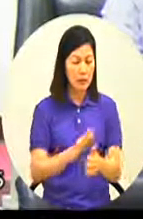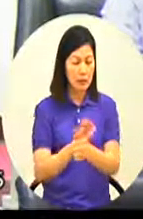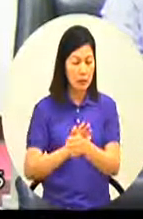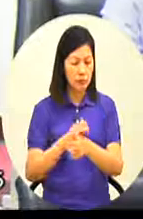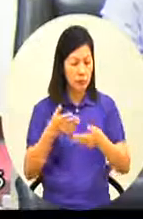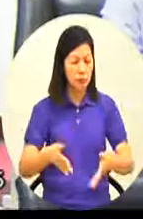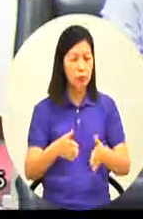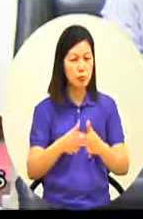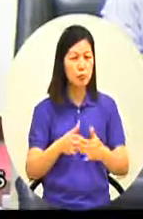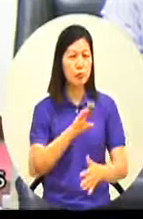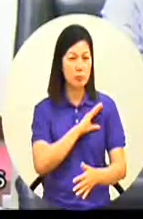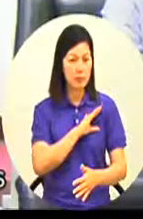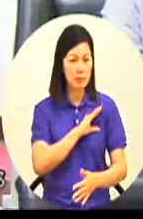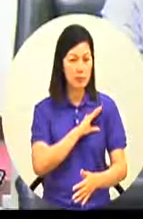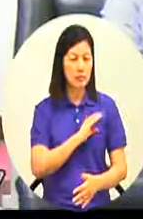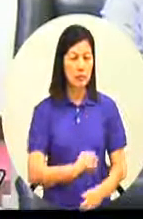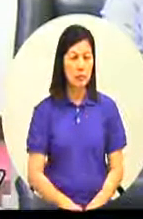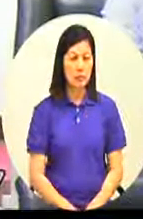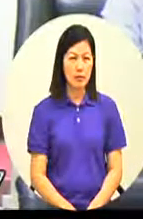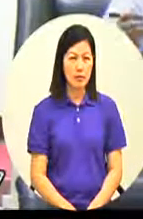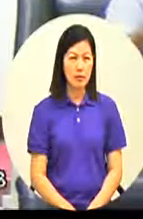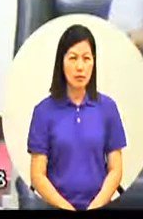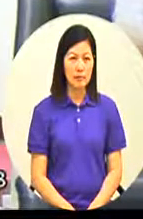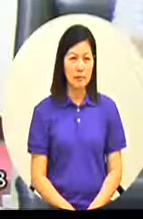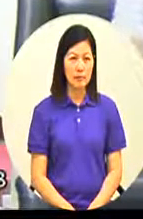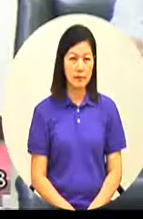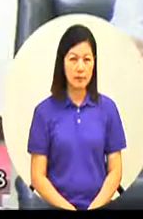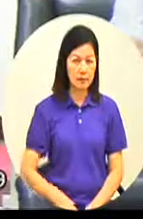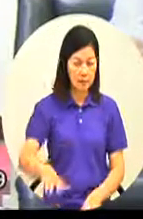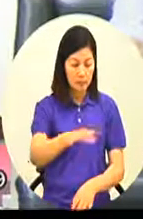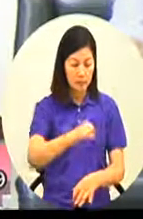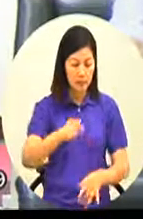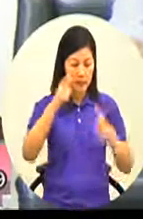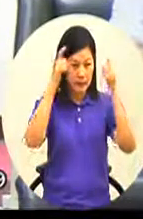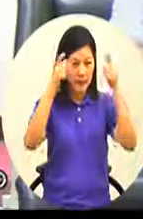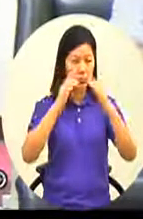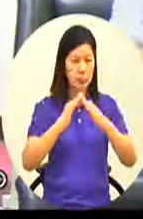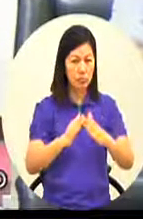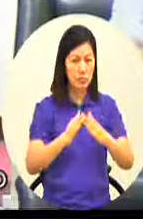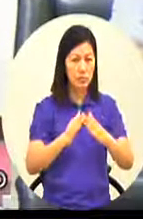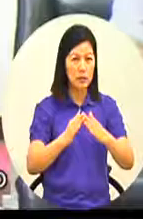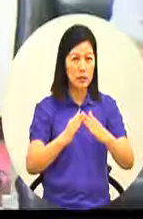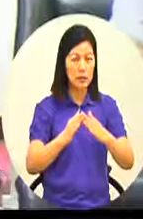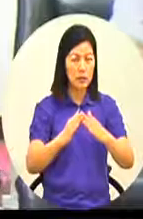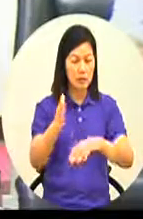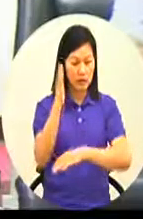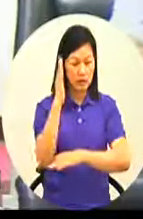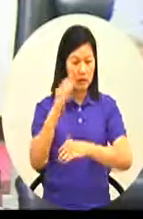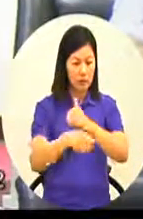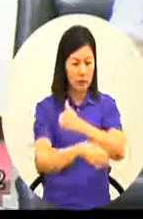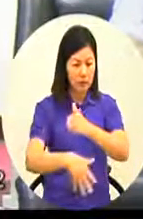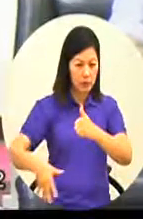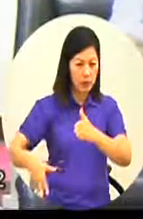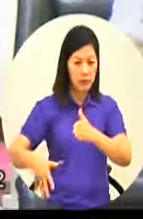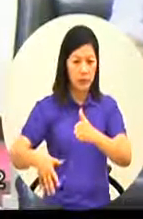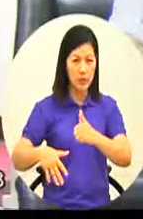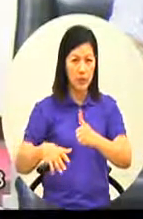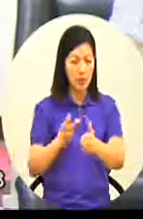要一个啊，咱的，包括咱整个大高雄所有的，咱的市政相关单位，都服务